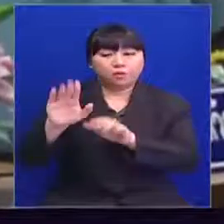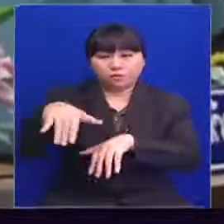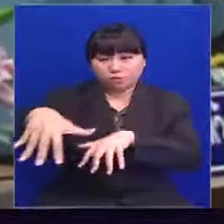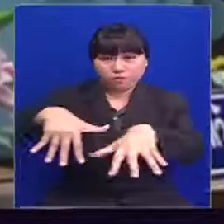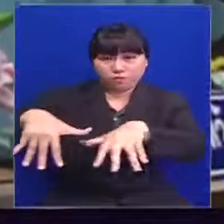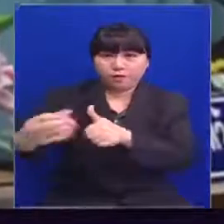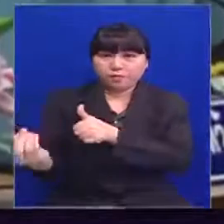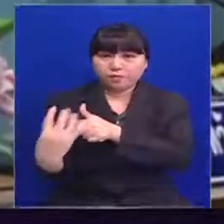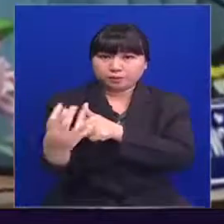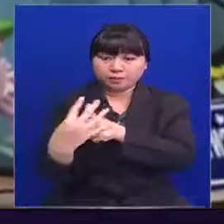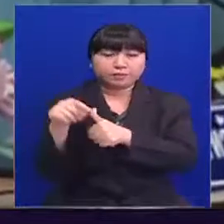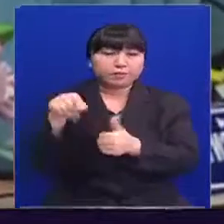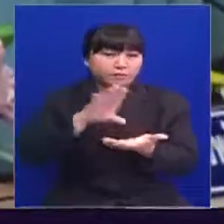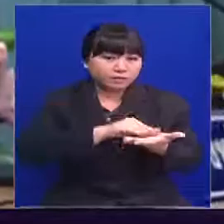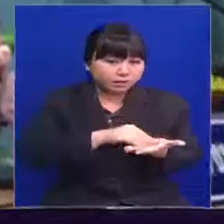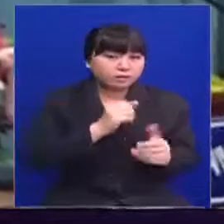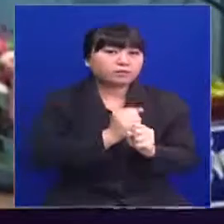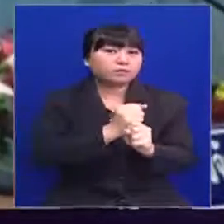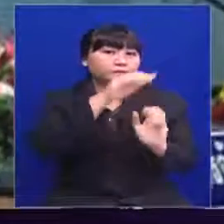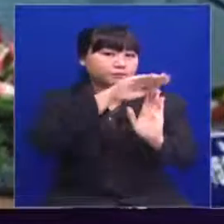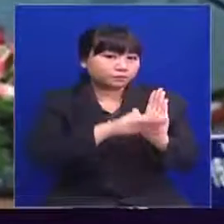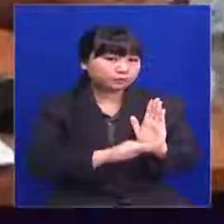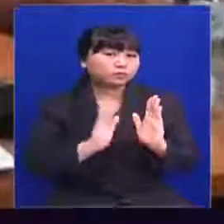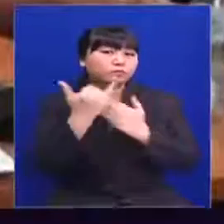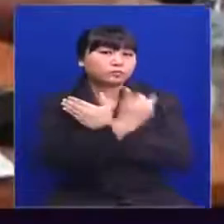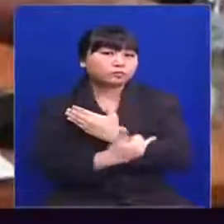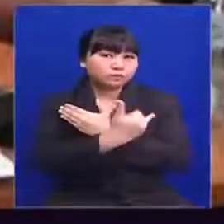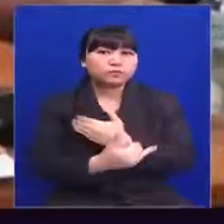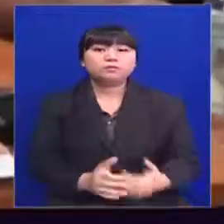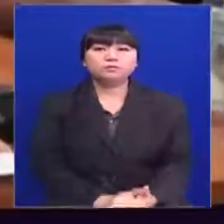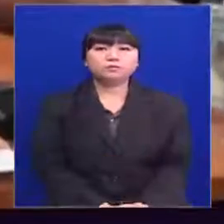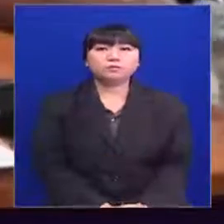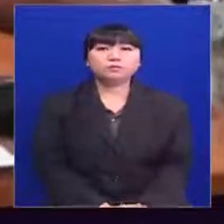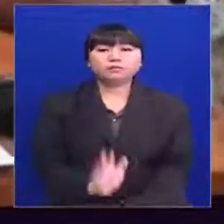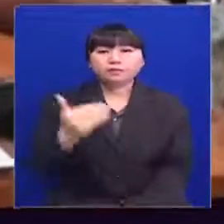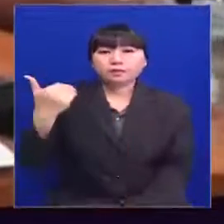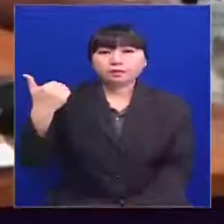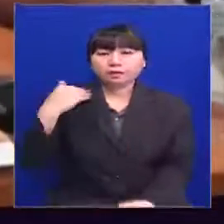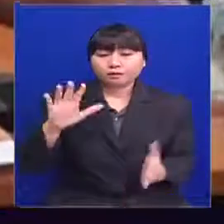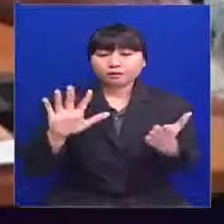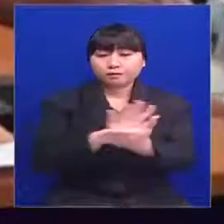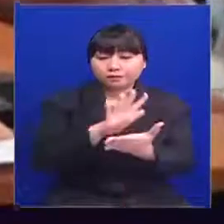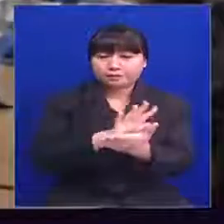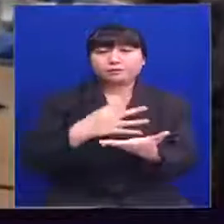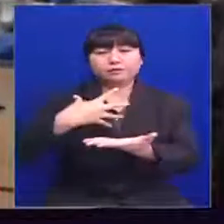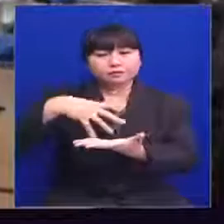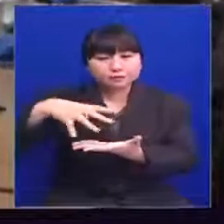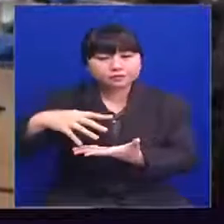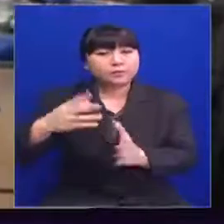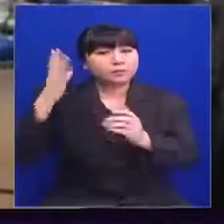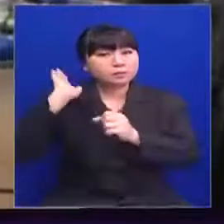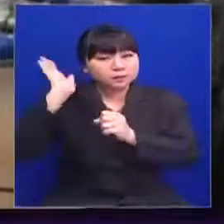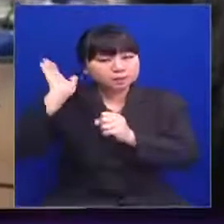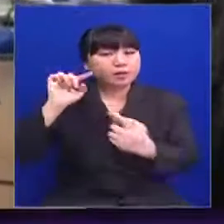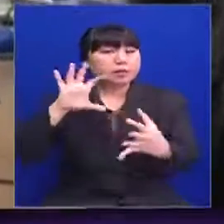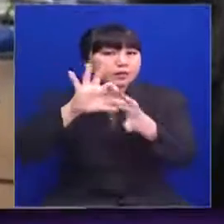ที่สำหรับเป็นข้อมูลในการดำเนินการนโยบายด้านการต่างประเทศครับนอกจากนี้ยังได้มอบเอกสารและบรรยายความรู้เกี่ยวกับประชา